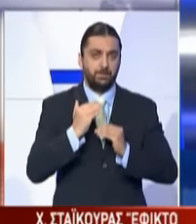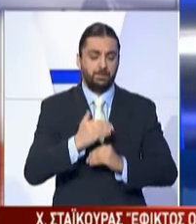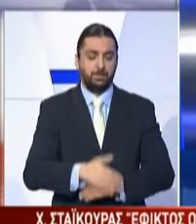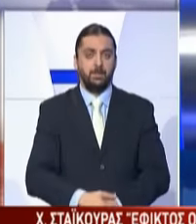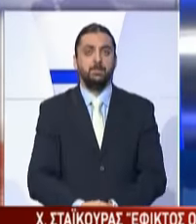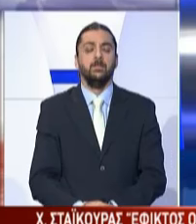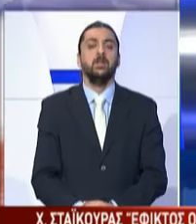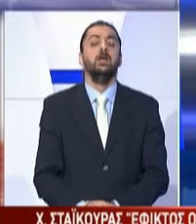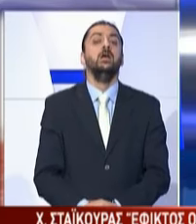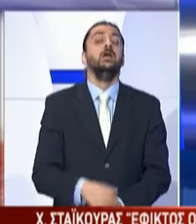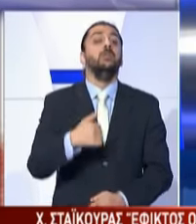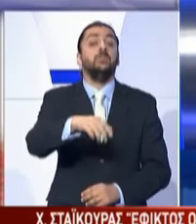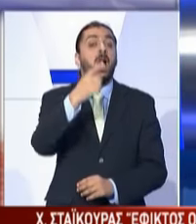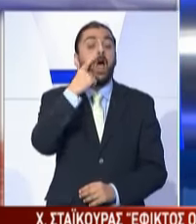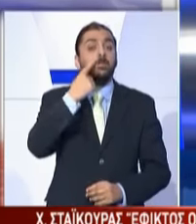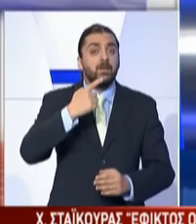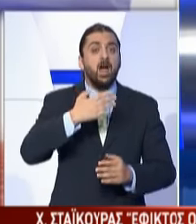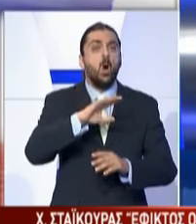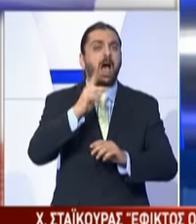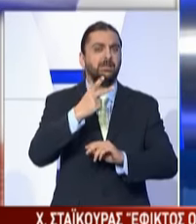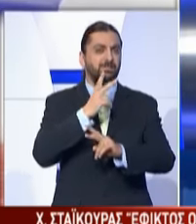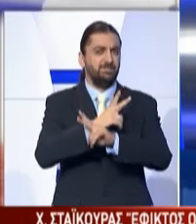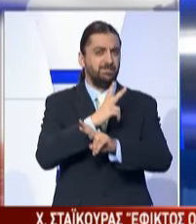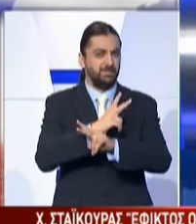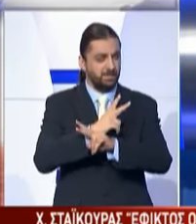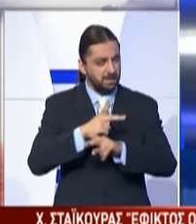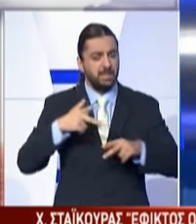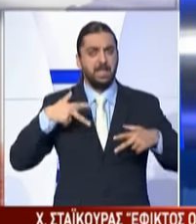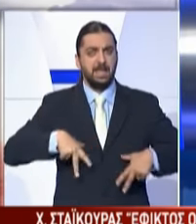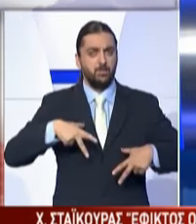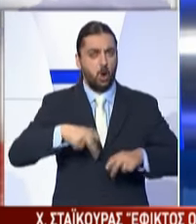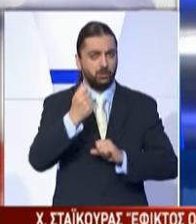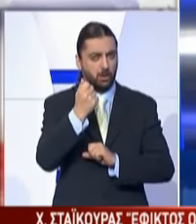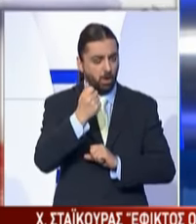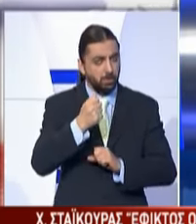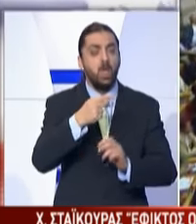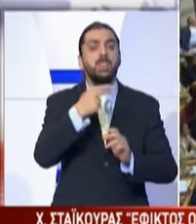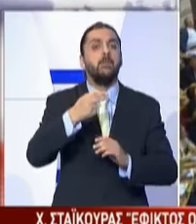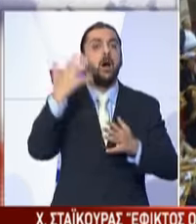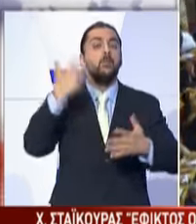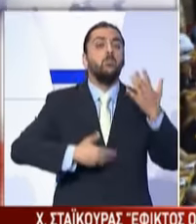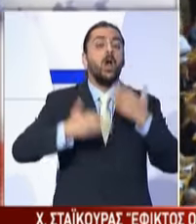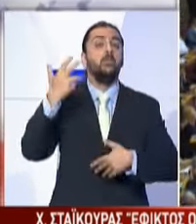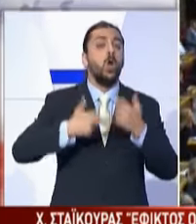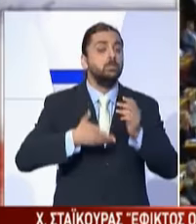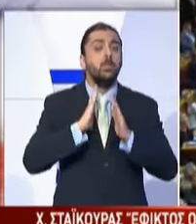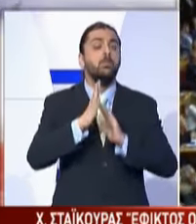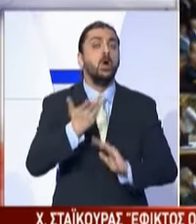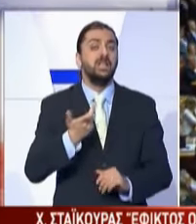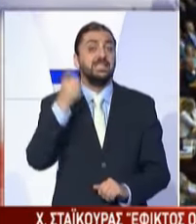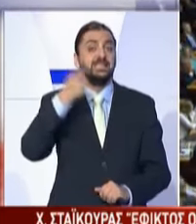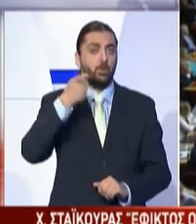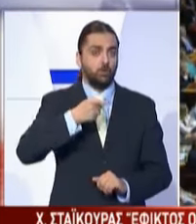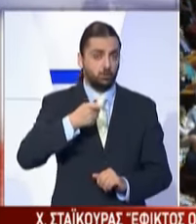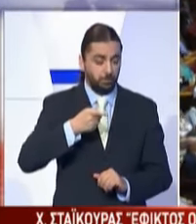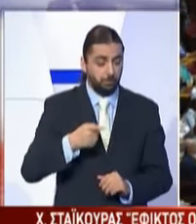Πάμε τώρα να δούμε τα στοιχεία που παρουσίασε ο αναπληρωτής Υπουργός Οικονομικών Χρήστος Σταϊκούρας όσον αφορά στην πορεία του προϋπολογισμού. Σύμφωνα